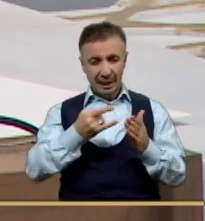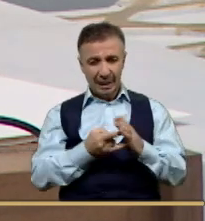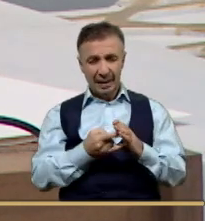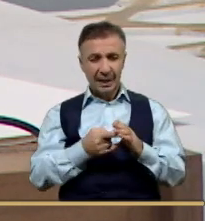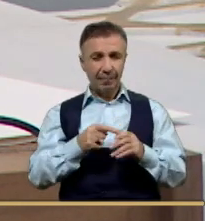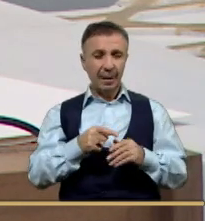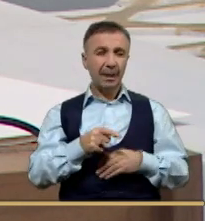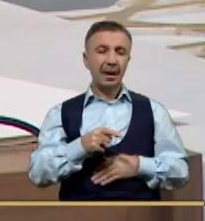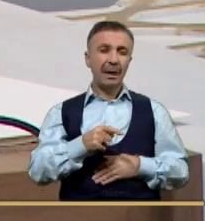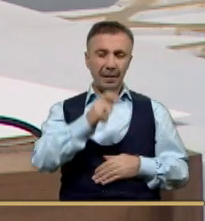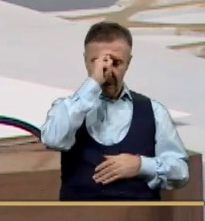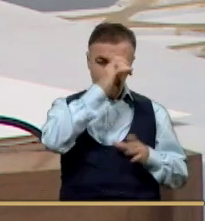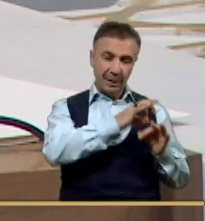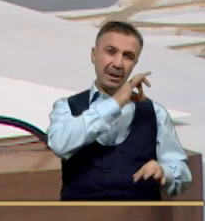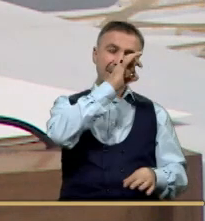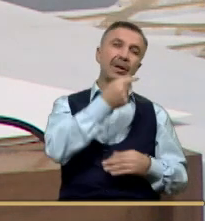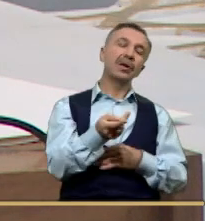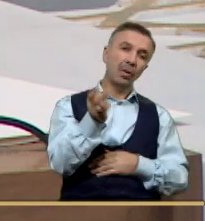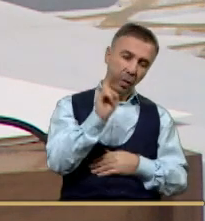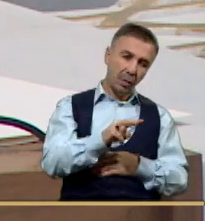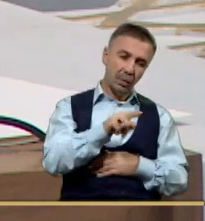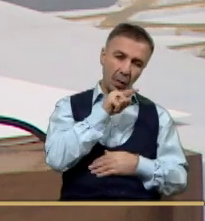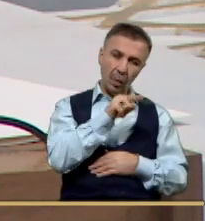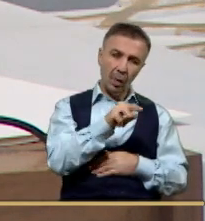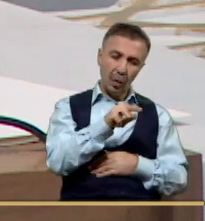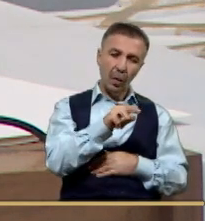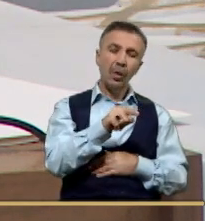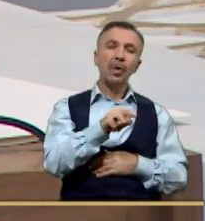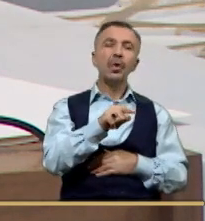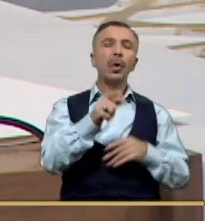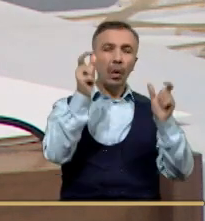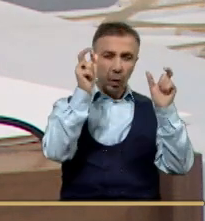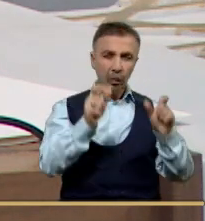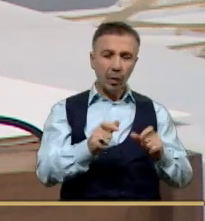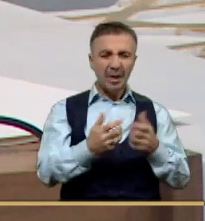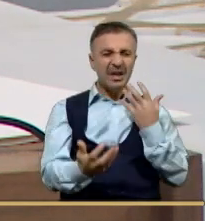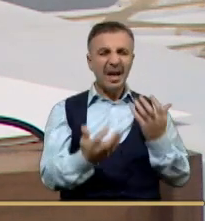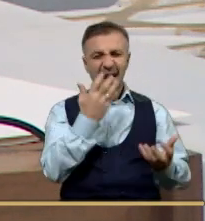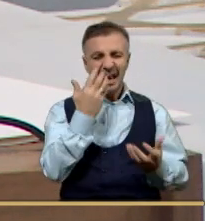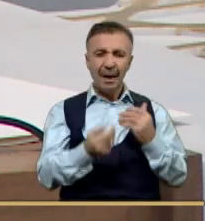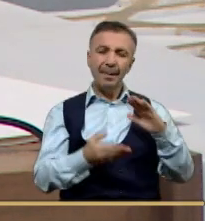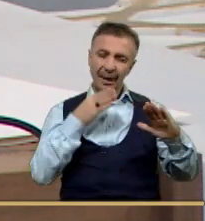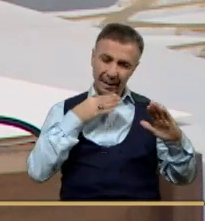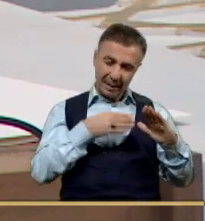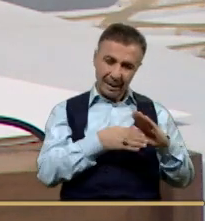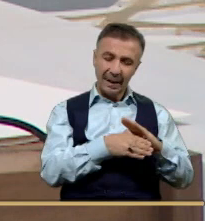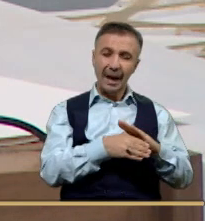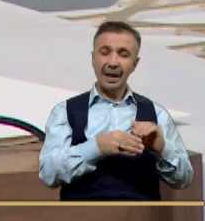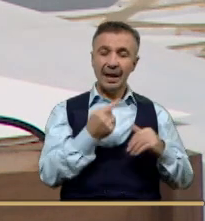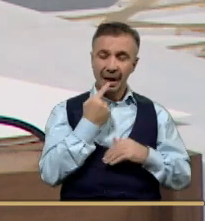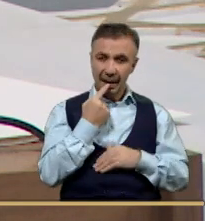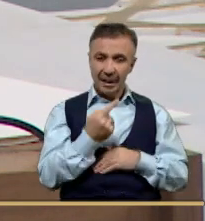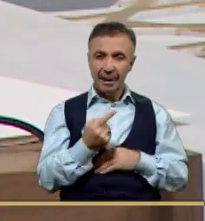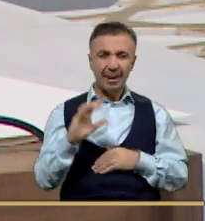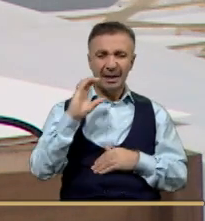o sorumludur diyen, o cehennemliktir diyen bir dine mensup insanlarız.